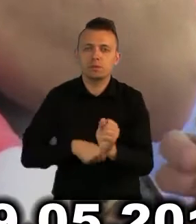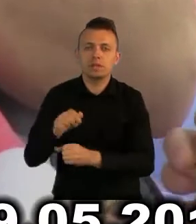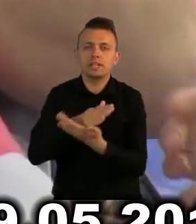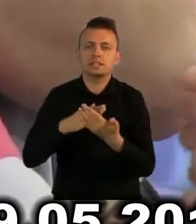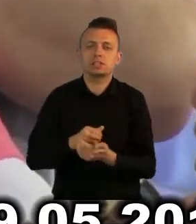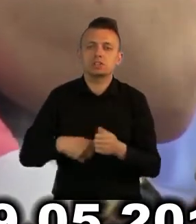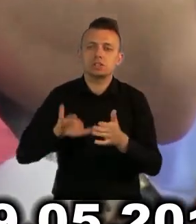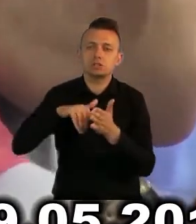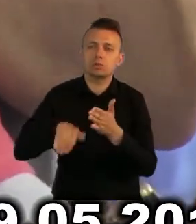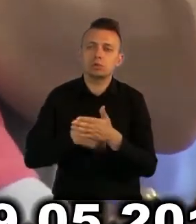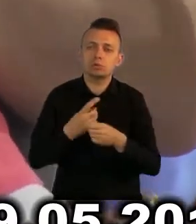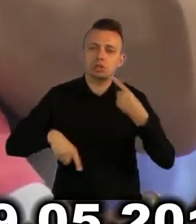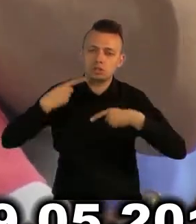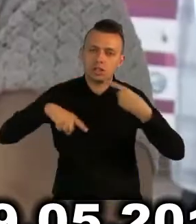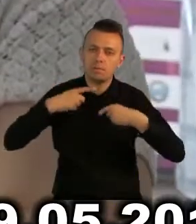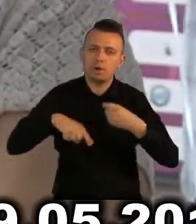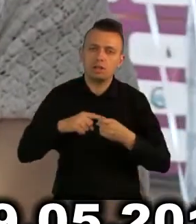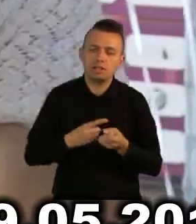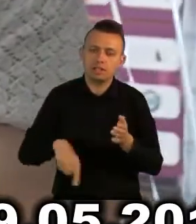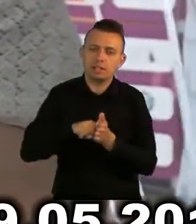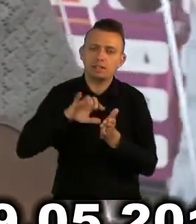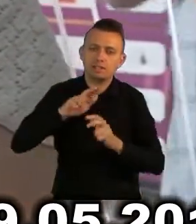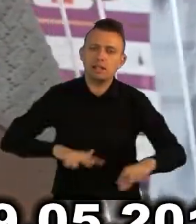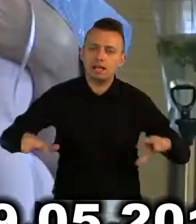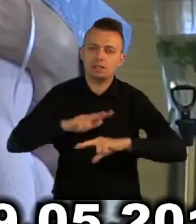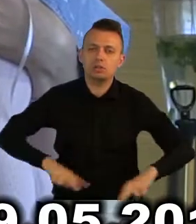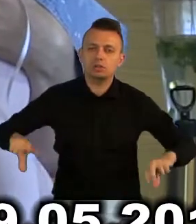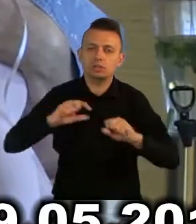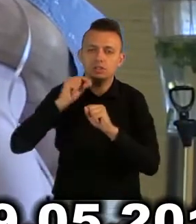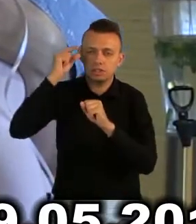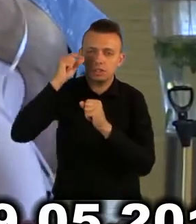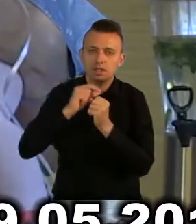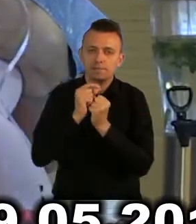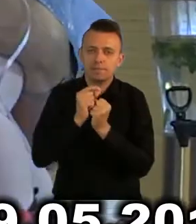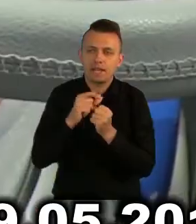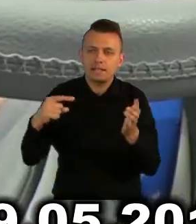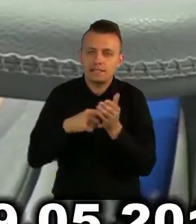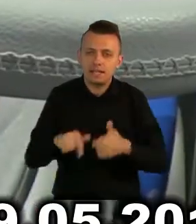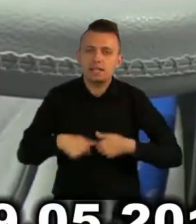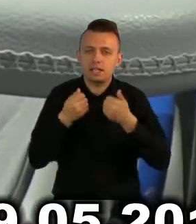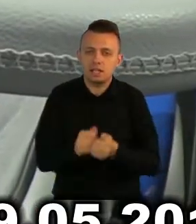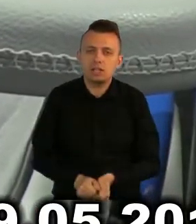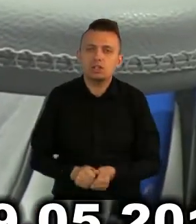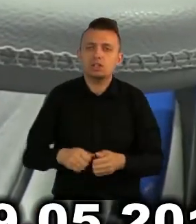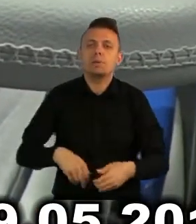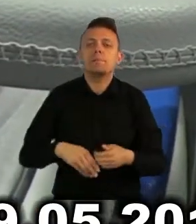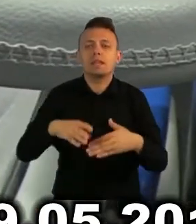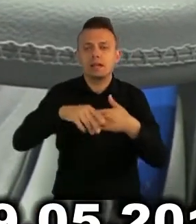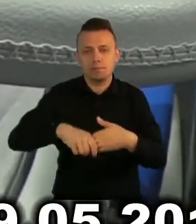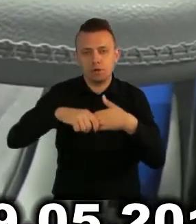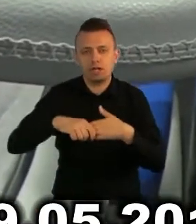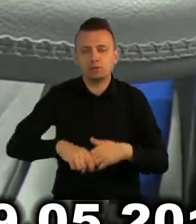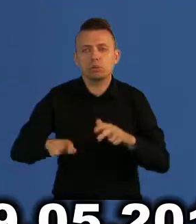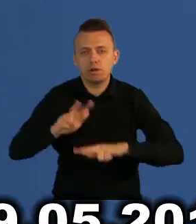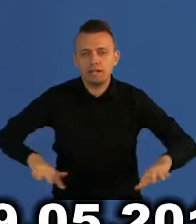Projekt jest częścią kutnowskiej polityki prorodzinnej. Zamysłem akcji jest współpraca władz i lokalnych przedsiębiorców, by wyróżnić i pochwalić rodziców i ich